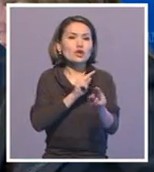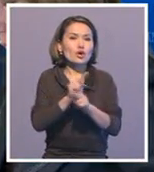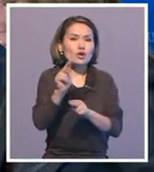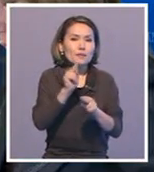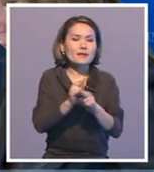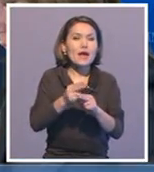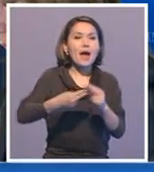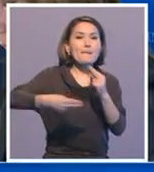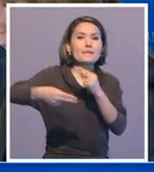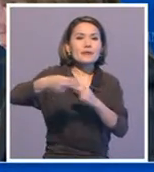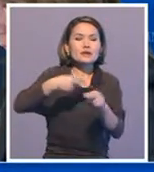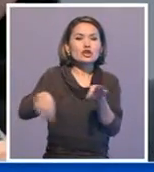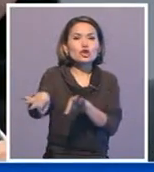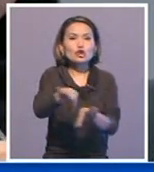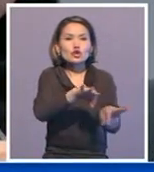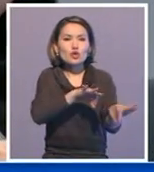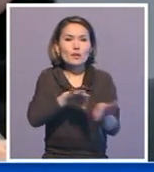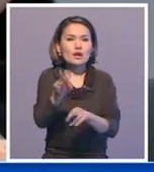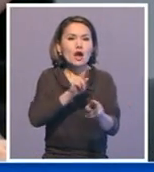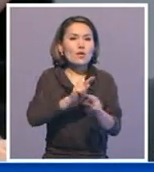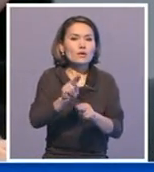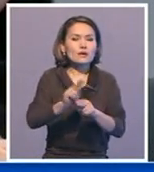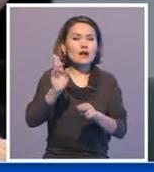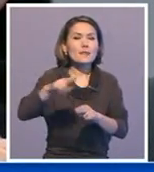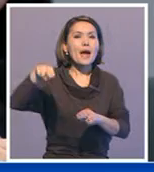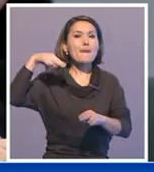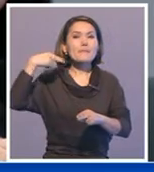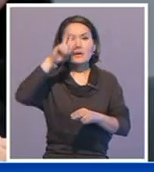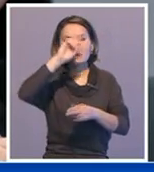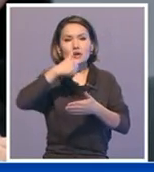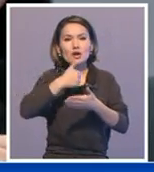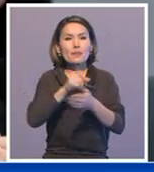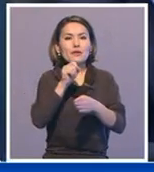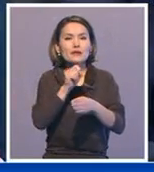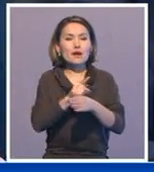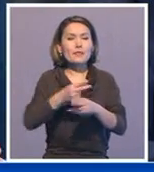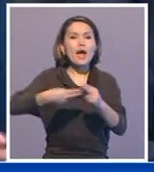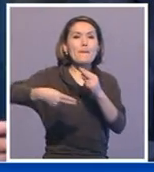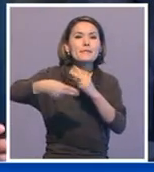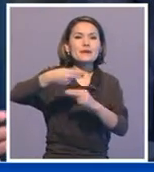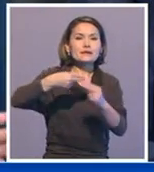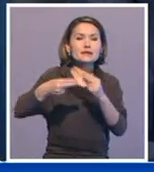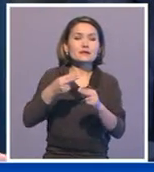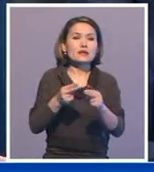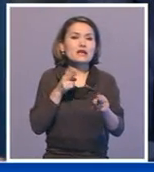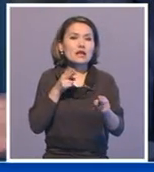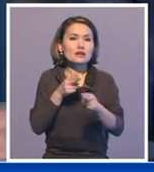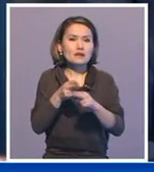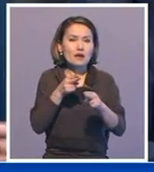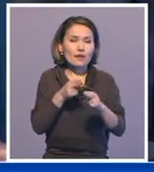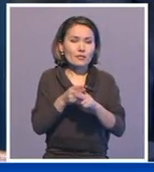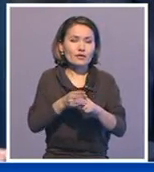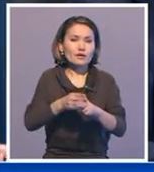үлгергендерге бизнес өсім атты жобалар қамтылады. Сондай-ақ президент тапсырмасына орай бизнестің дамуына кедергі келтіретін заңдарға өзгерістер